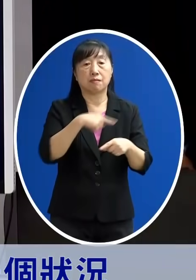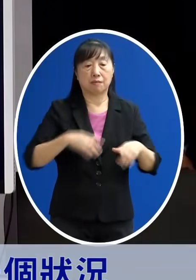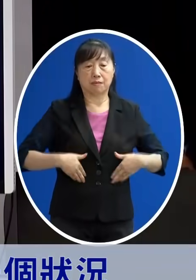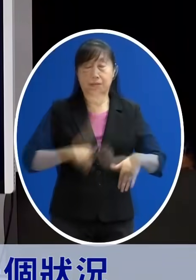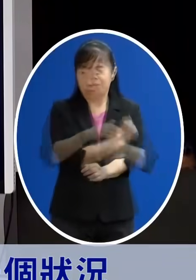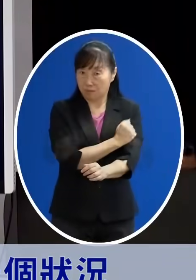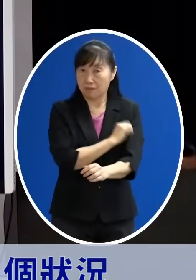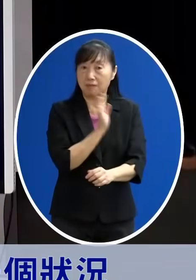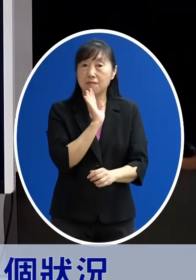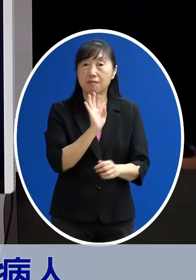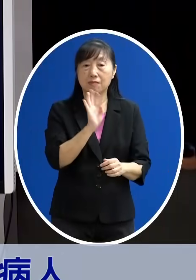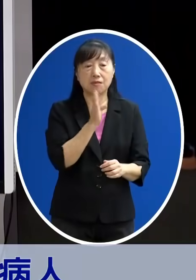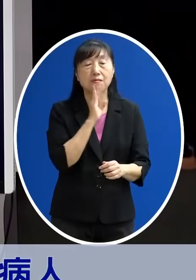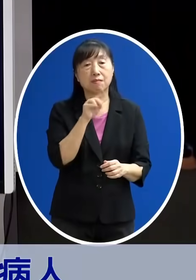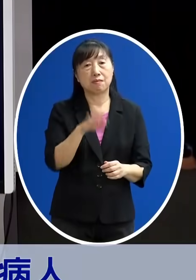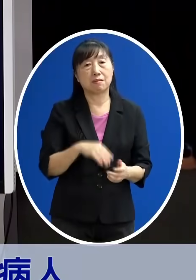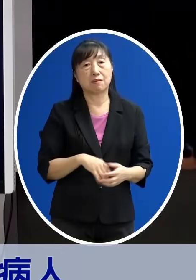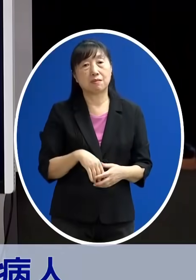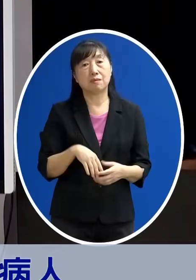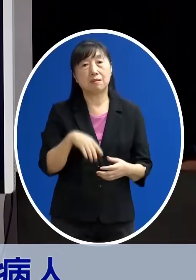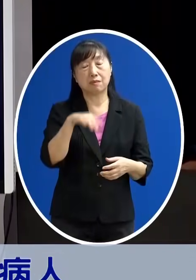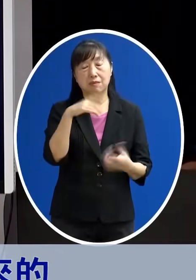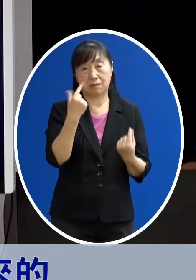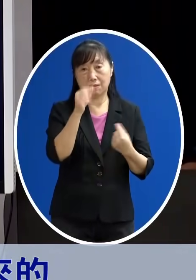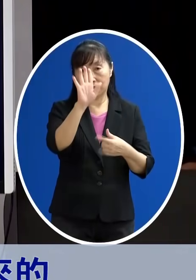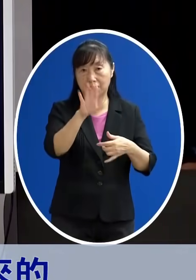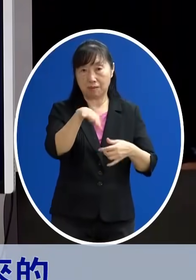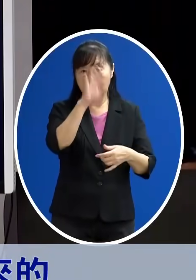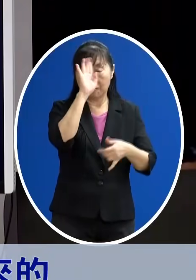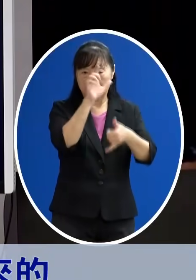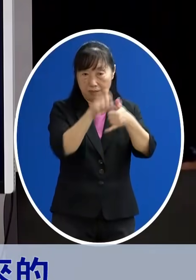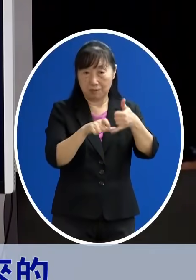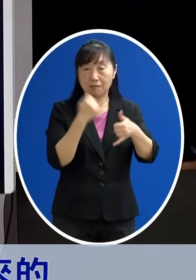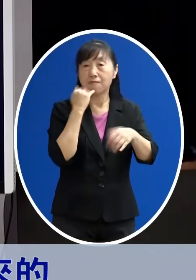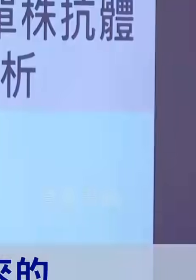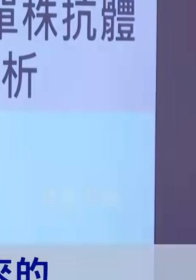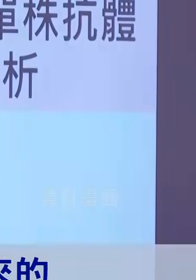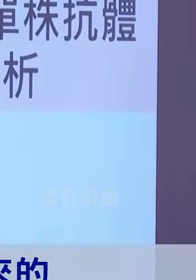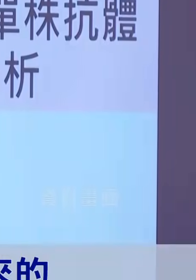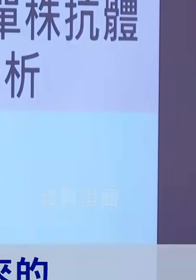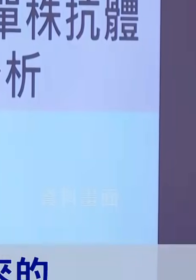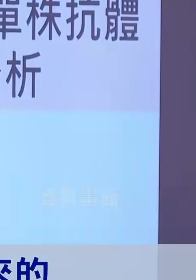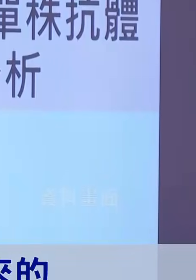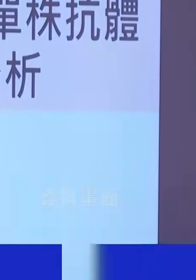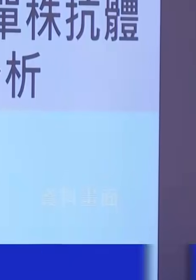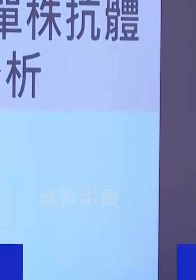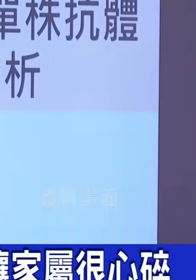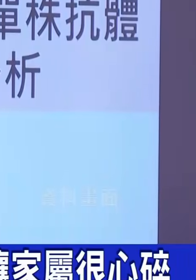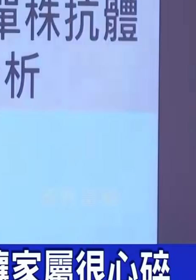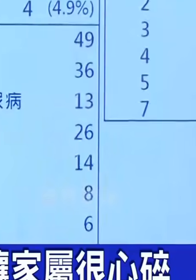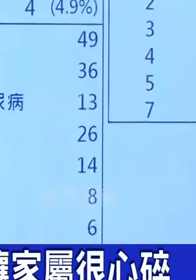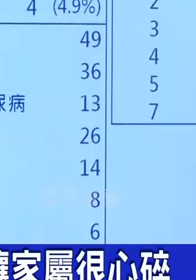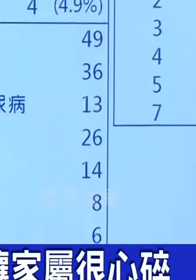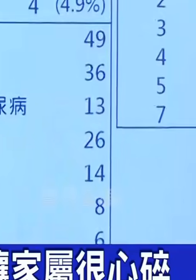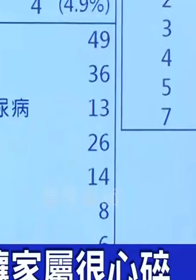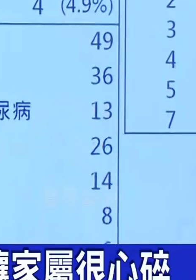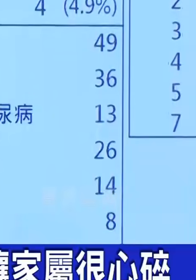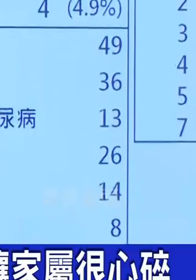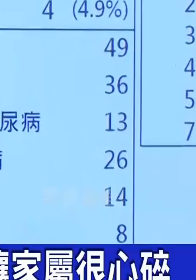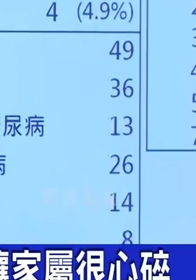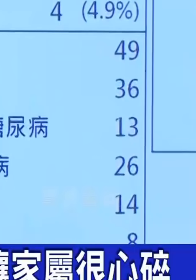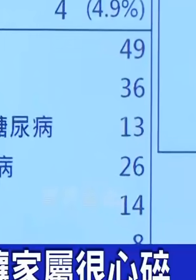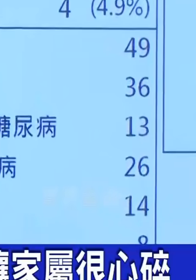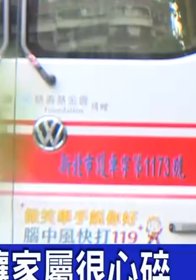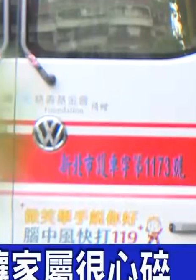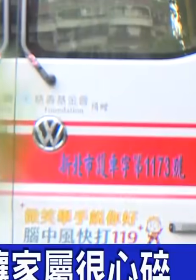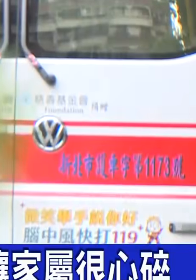急救的一个状况，里面还有相当比例的病人其实是可以救回来的。 张尚淳五号分析，新冠肺炎死亡个案中，将